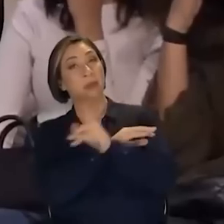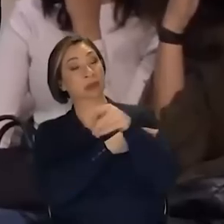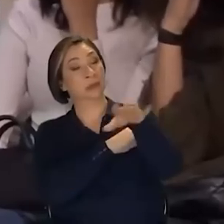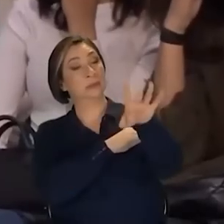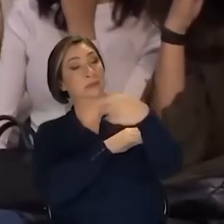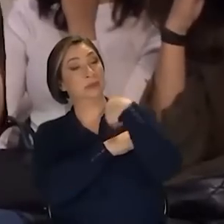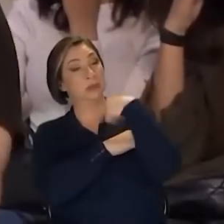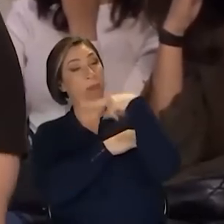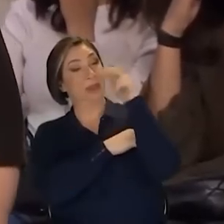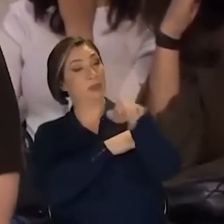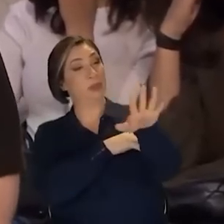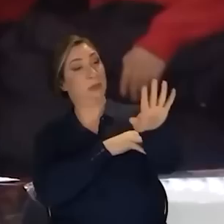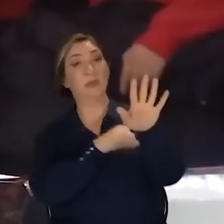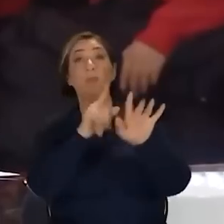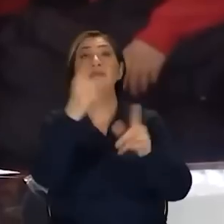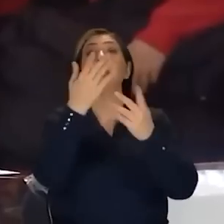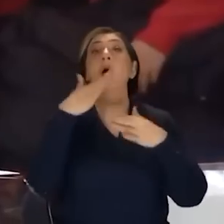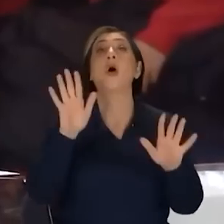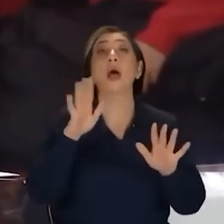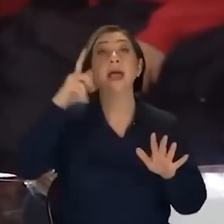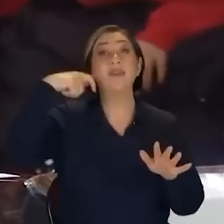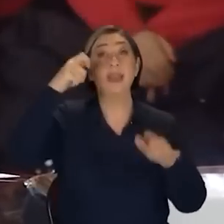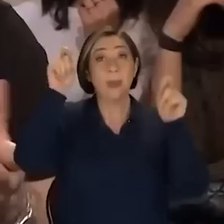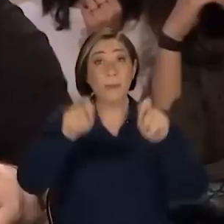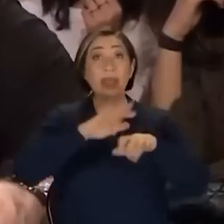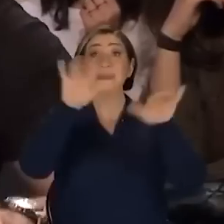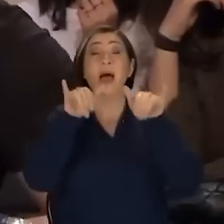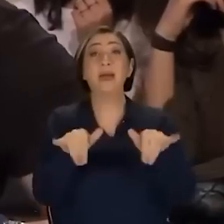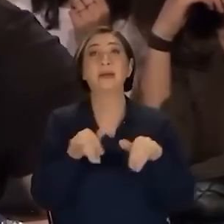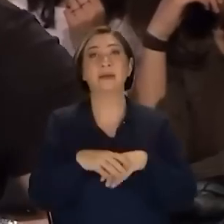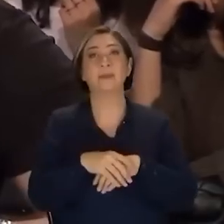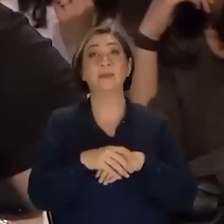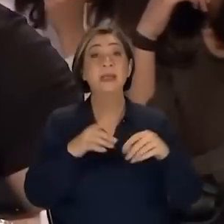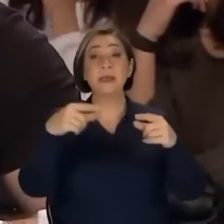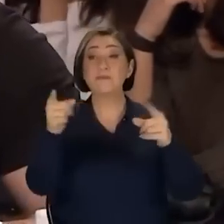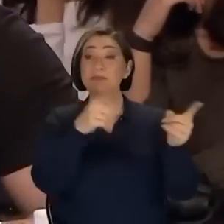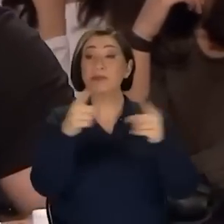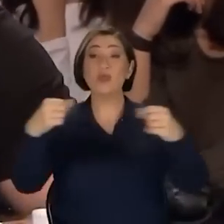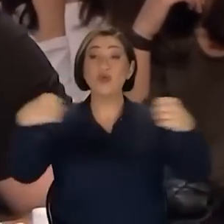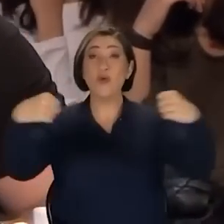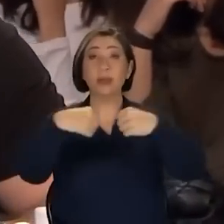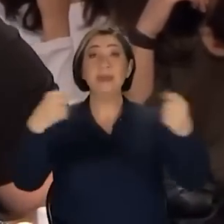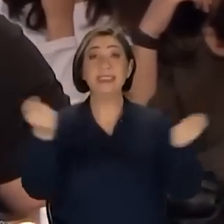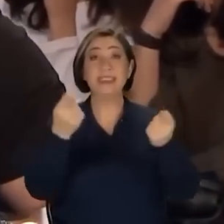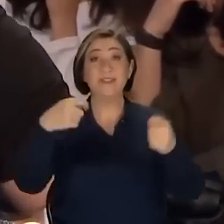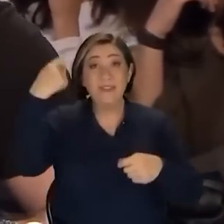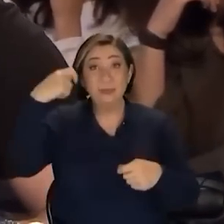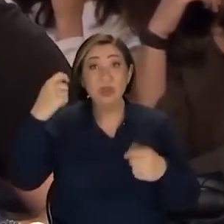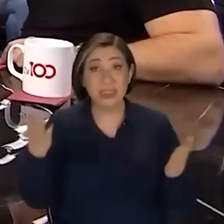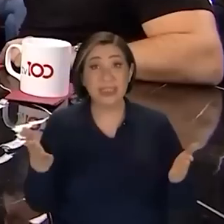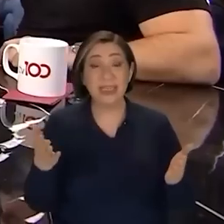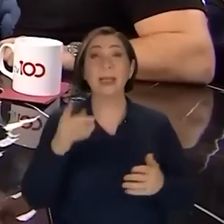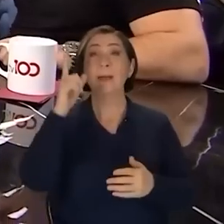komedi yapıcik böyle bir şey yok film yapanlar aynı insanlar birbirlerini dövdürmeye çalıştıkları adamlar filmci